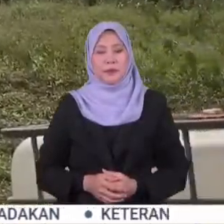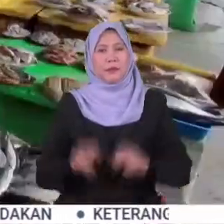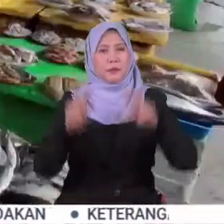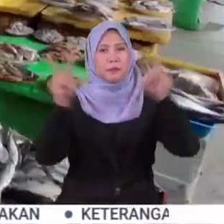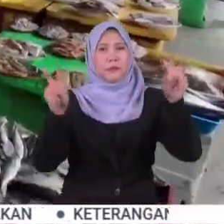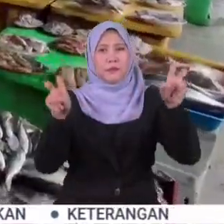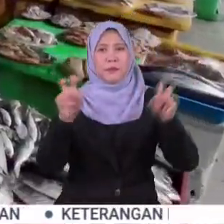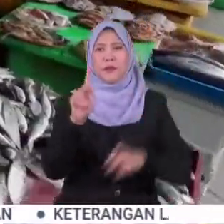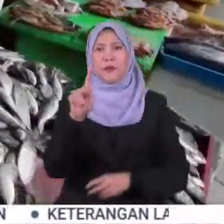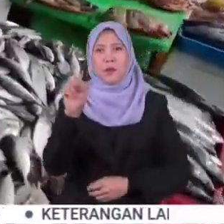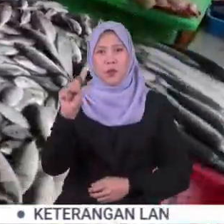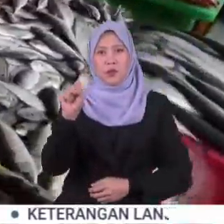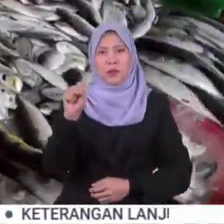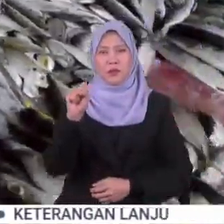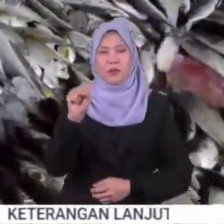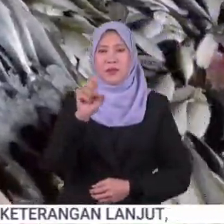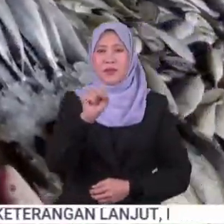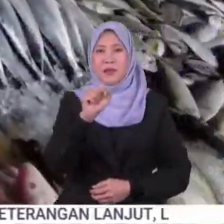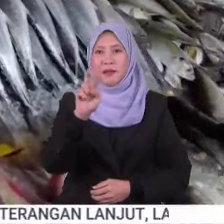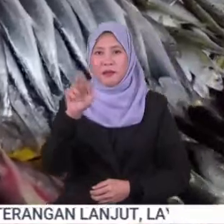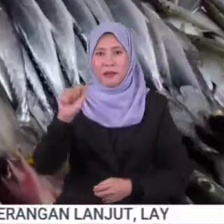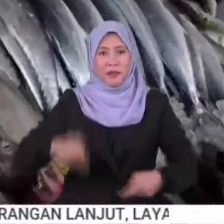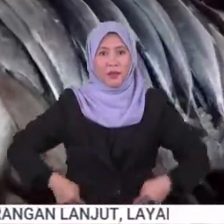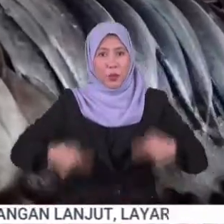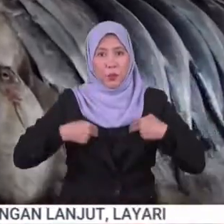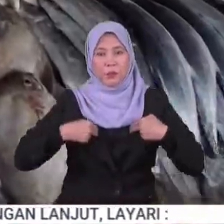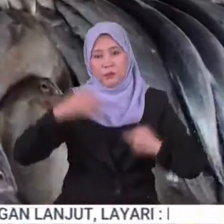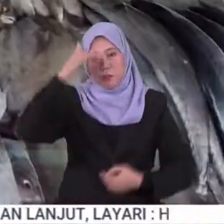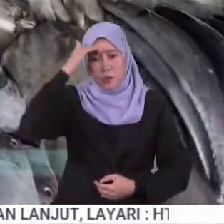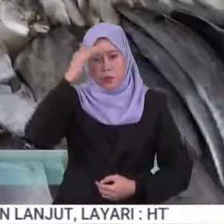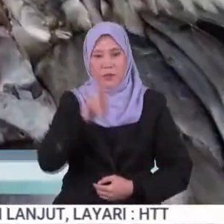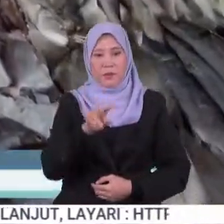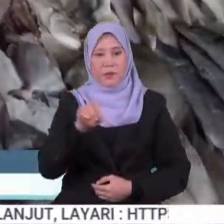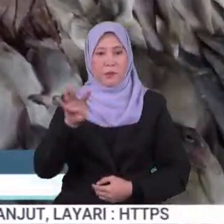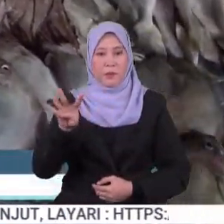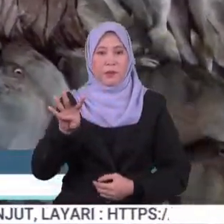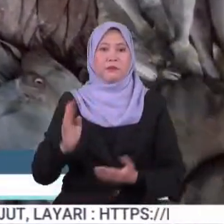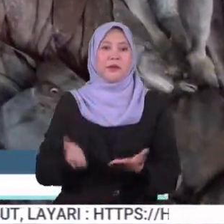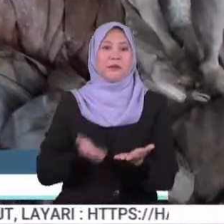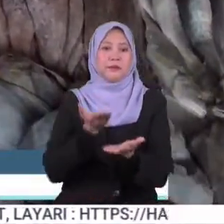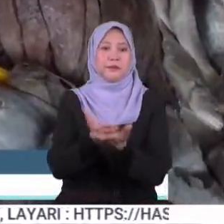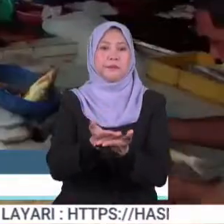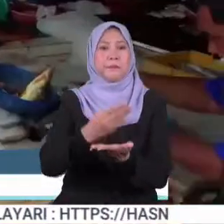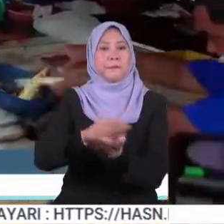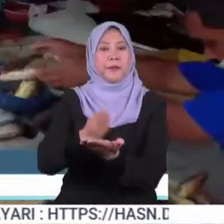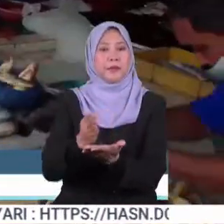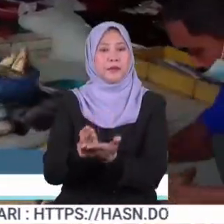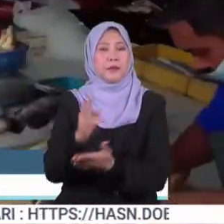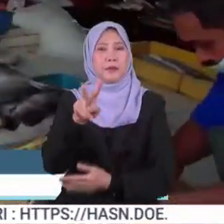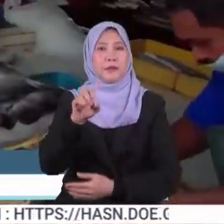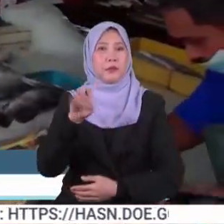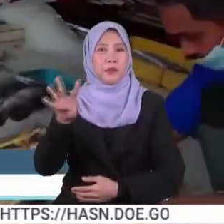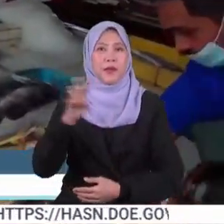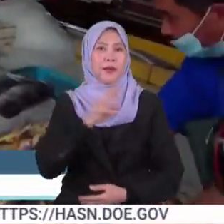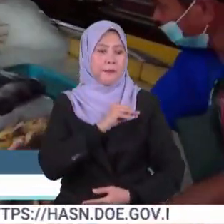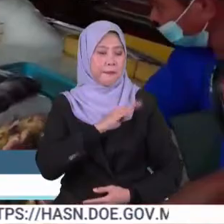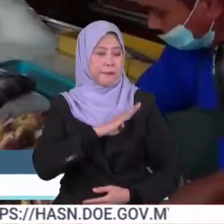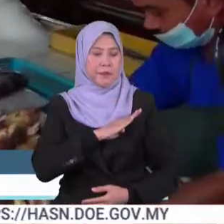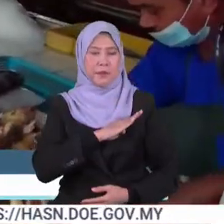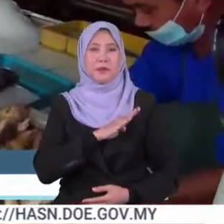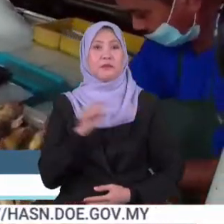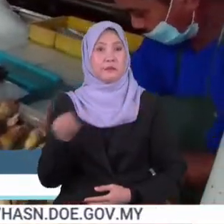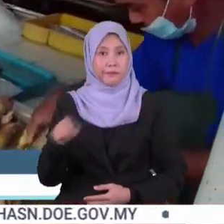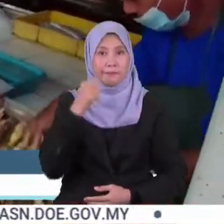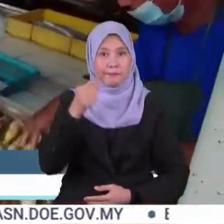Isu kosar hidup antara fokus belanjawan Johor 2024 bakal dibentang pada 23 November depan. Menteri Besar Dato' Onn Hafiz